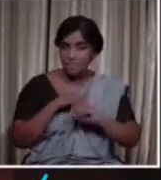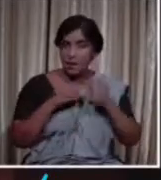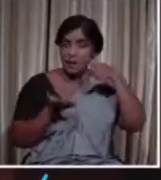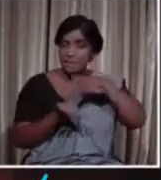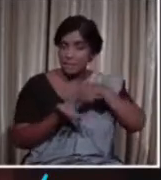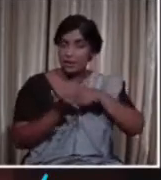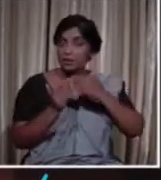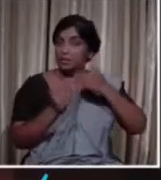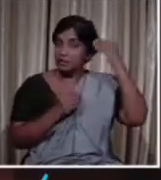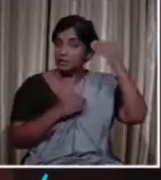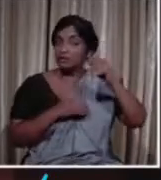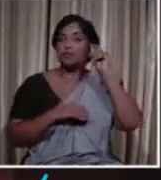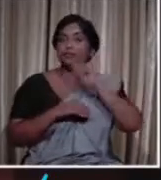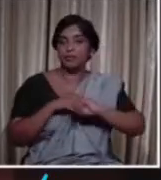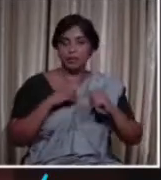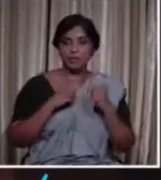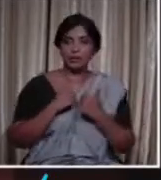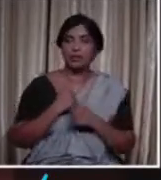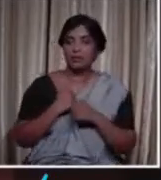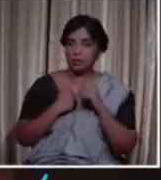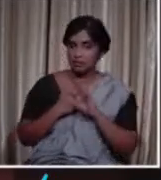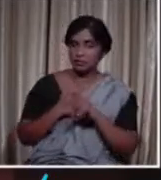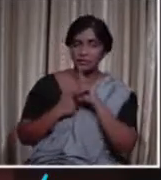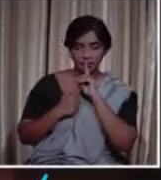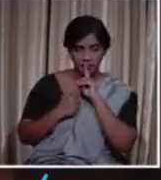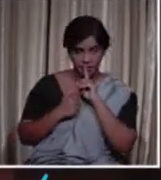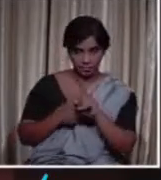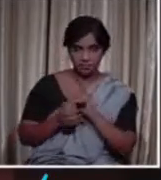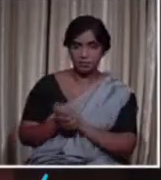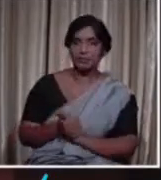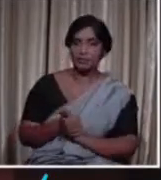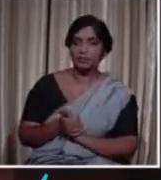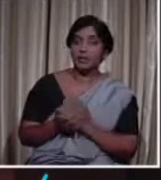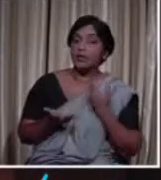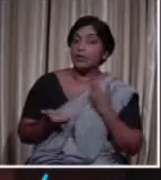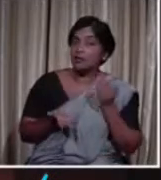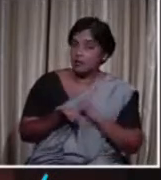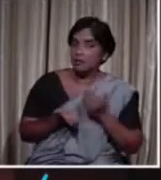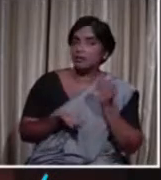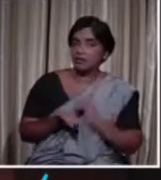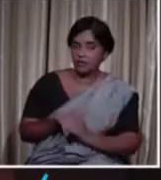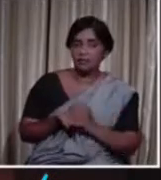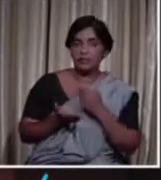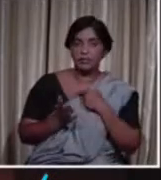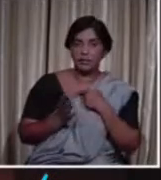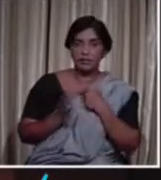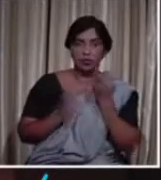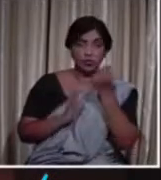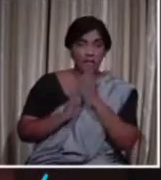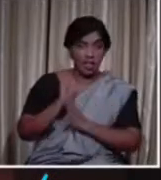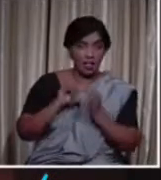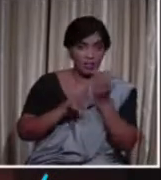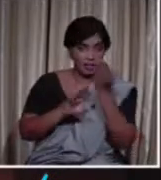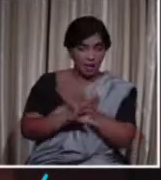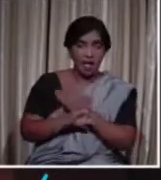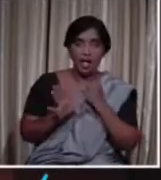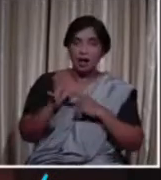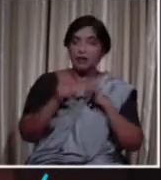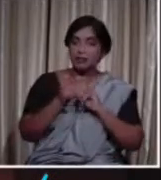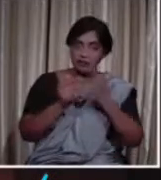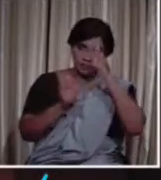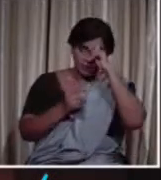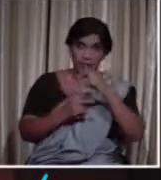කාලීන සැලැස්මක් සකස් කරගන්නයි කියලා ඉල්ලීමක් කරමින් මන් නැවත නැවතත් අපේ හිටපු මුදල් ඇමතිවරයා ඇලිසබ්රි මැතිතුමාට කියන